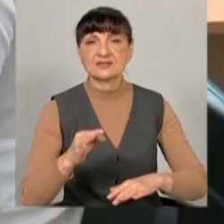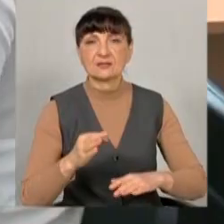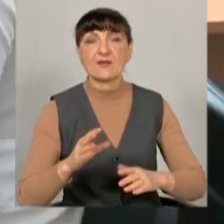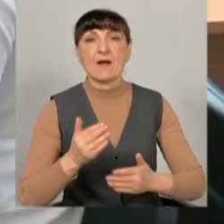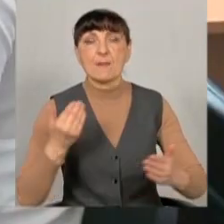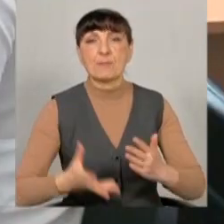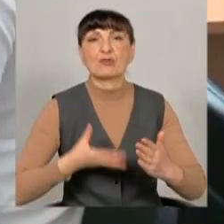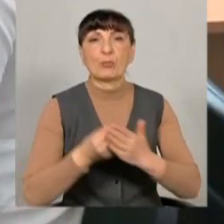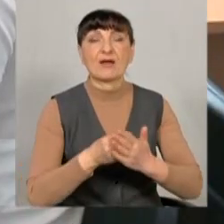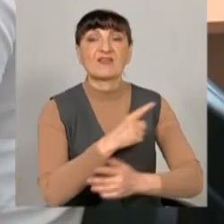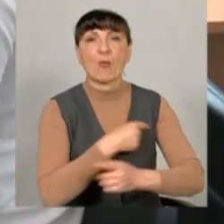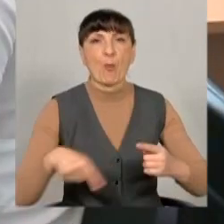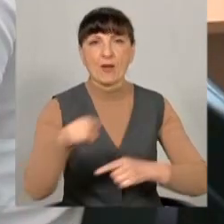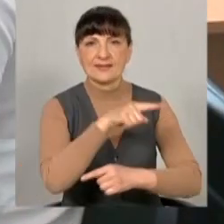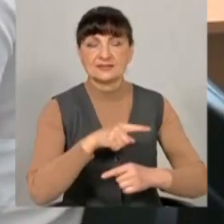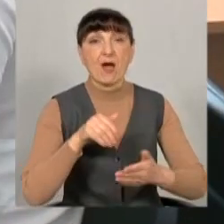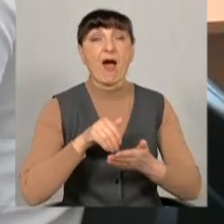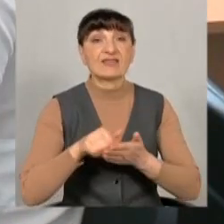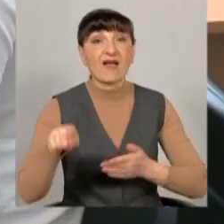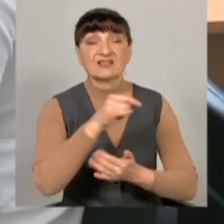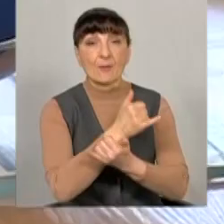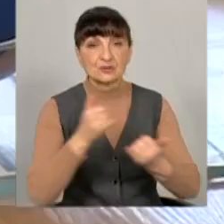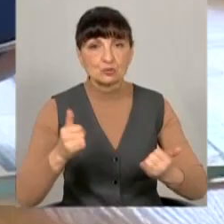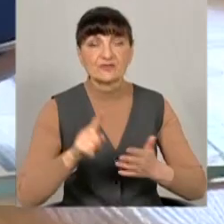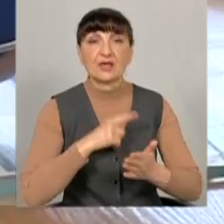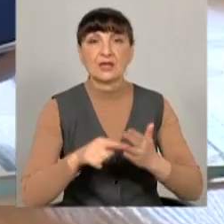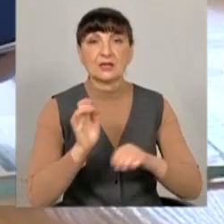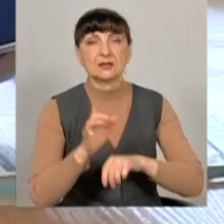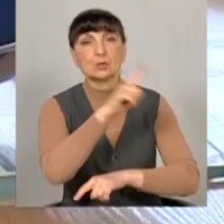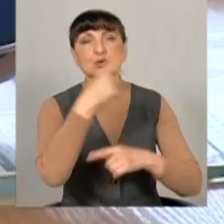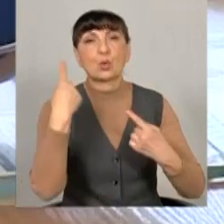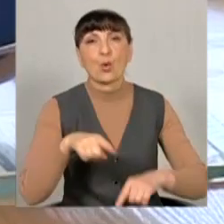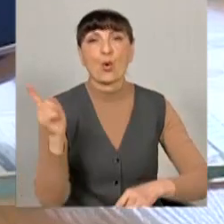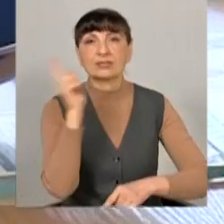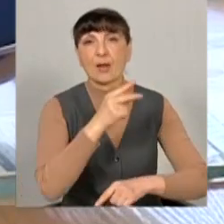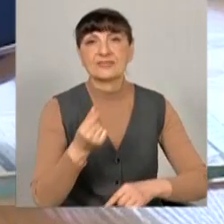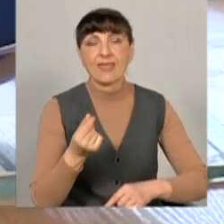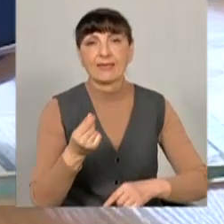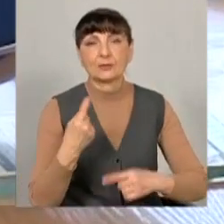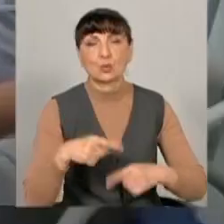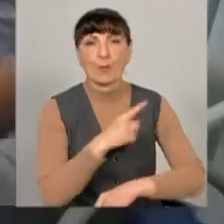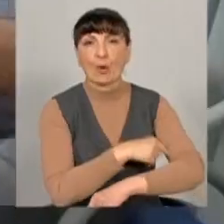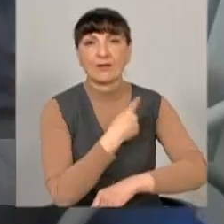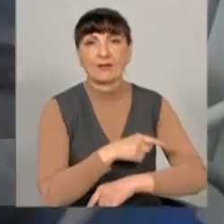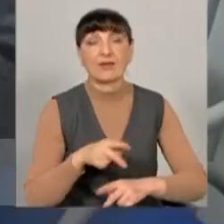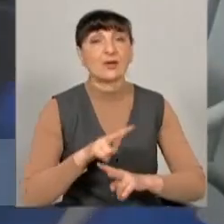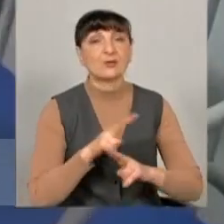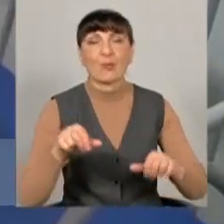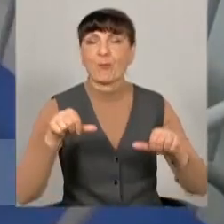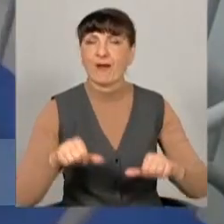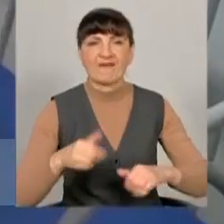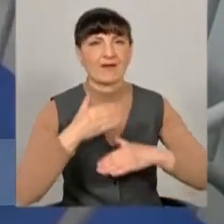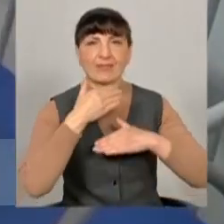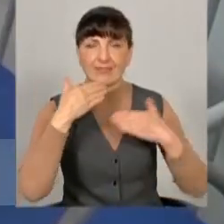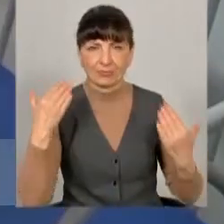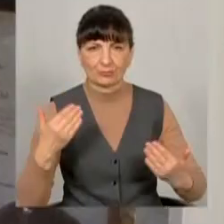предоплату медучреждениям, поэтому отказывать в обслуживании или посылать клиентов получить услуги за деньги в другие поликлиники никто не имеет права,